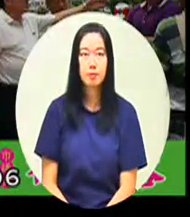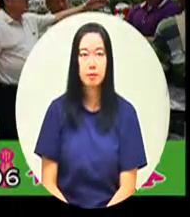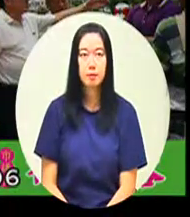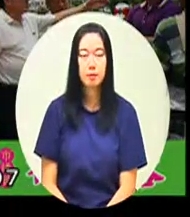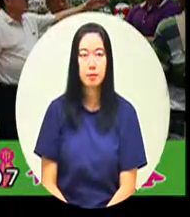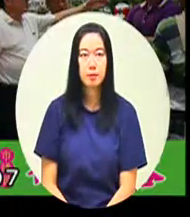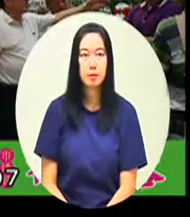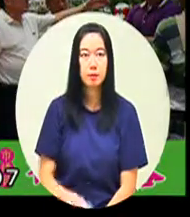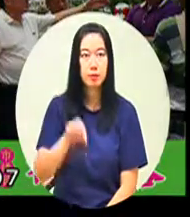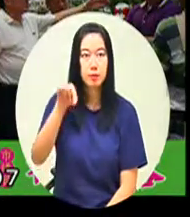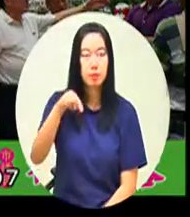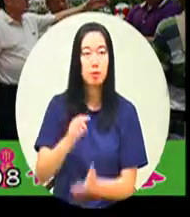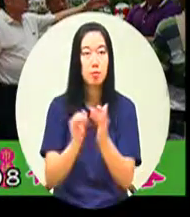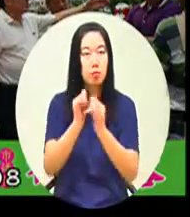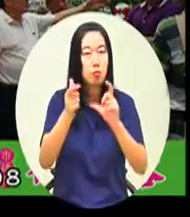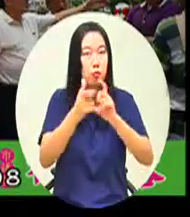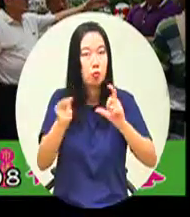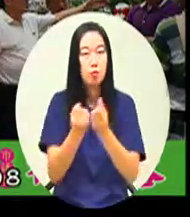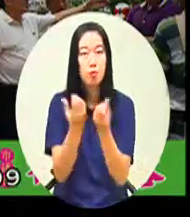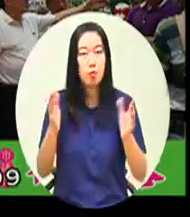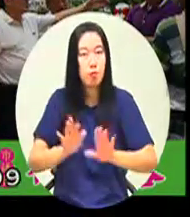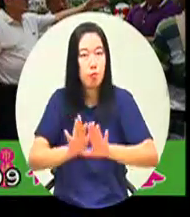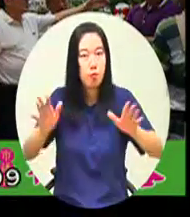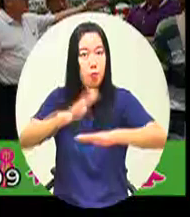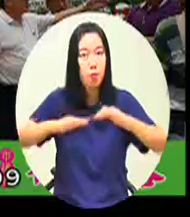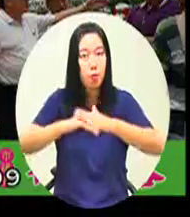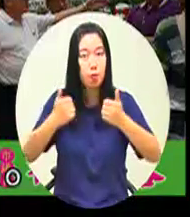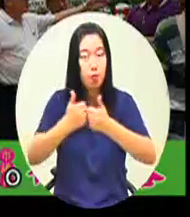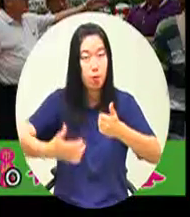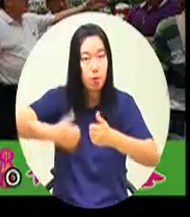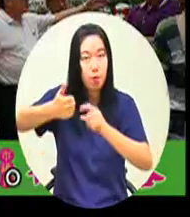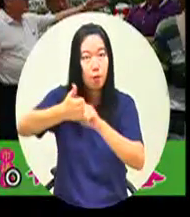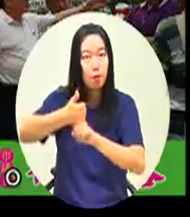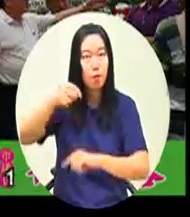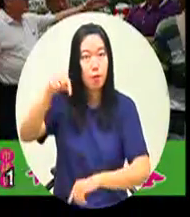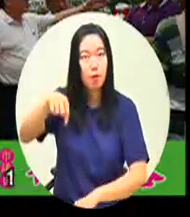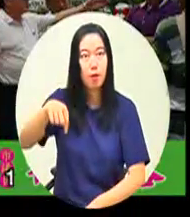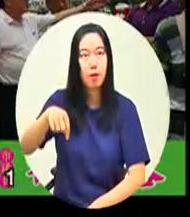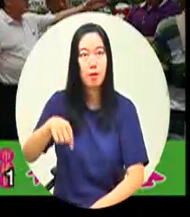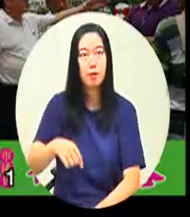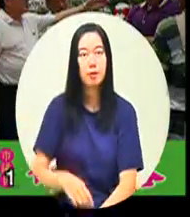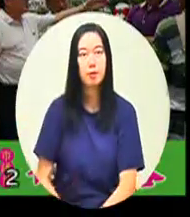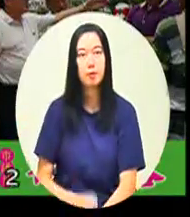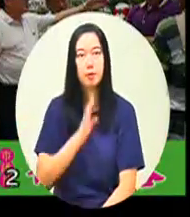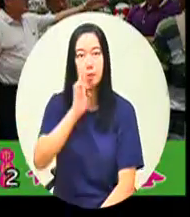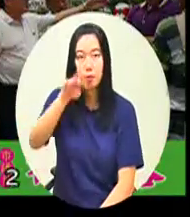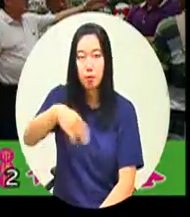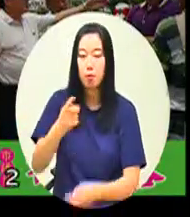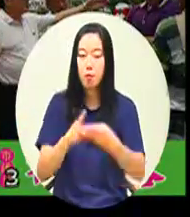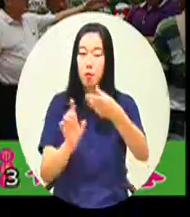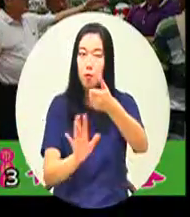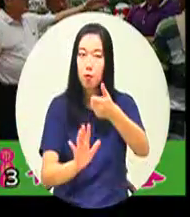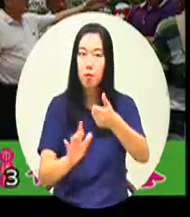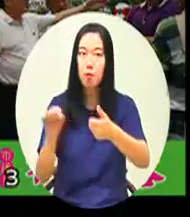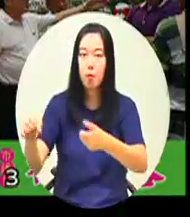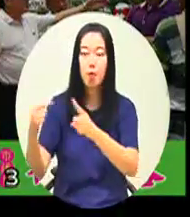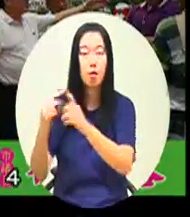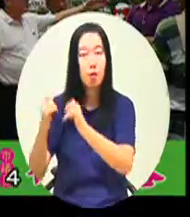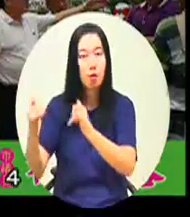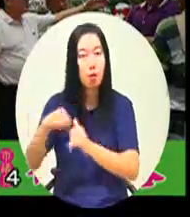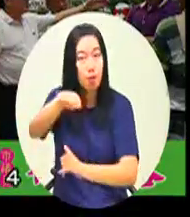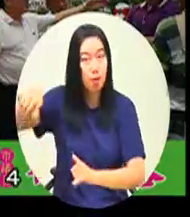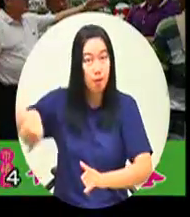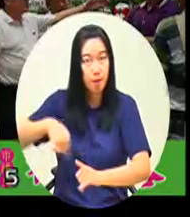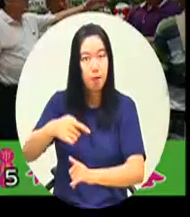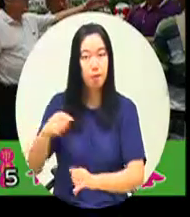走小区发展协会理事长，这是我们的定兴宫的我们的刘主委以及我们的市民朋友，